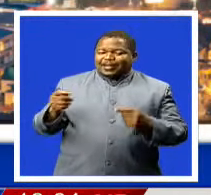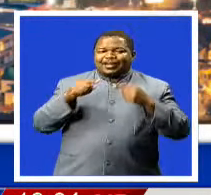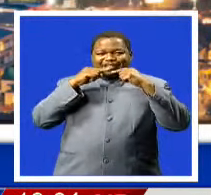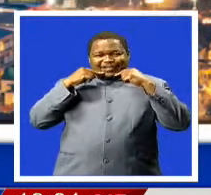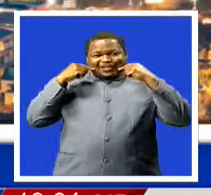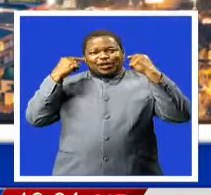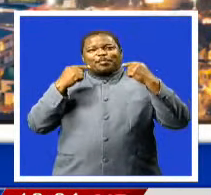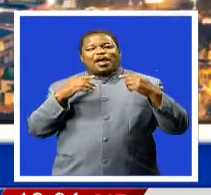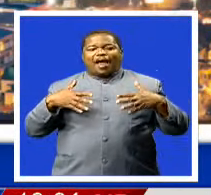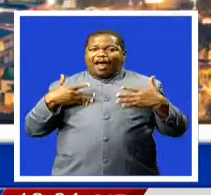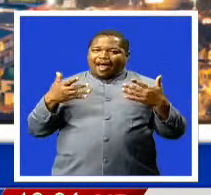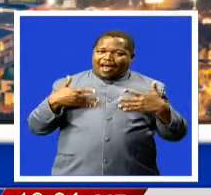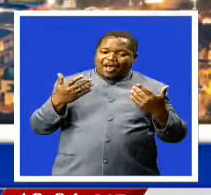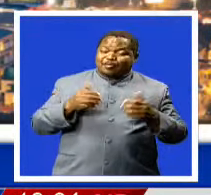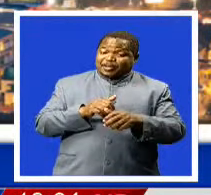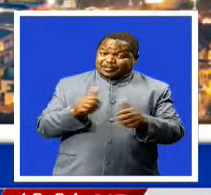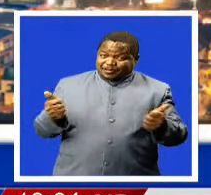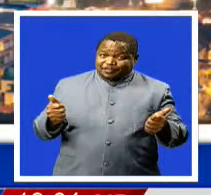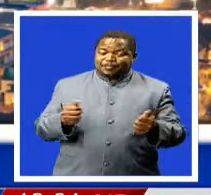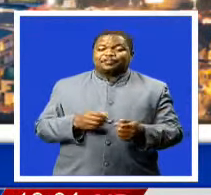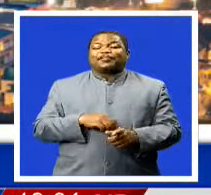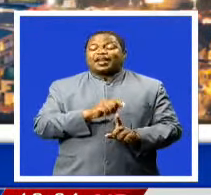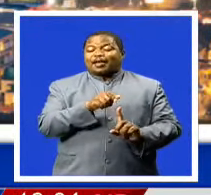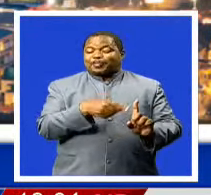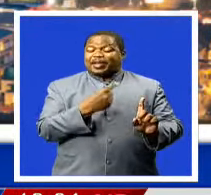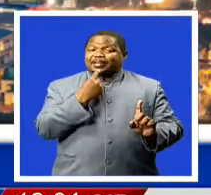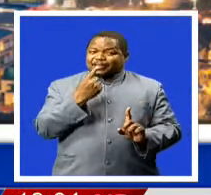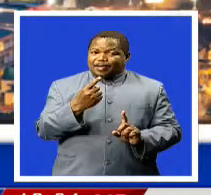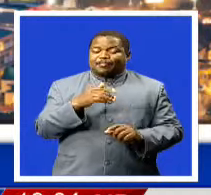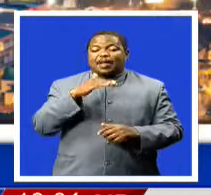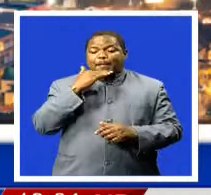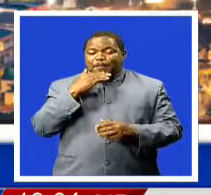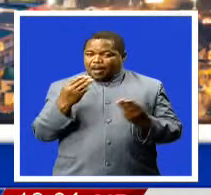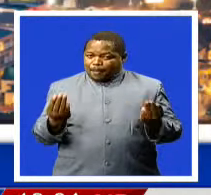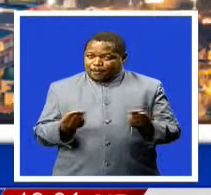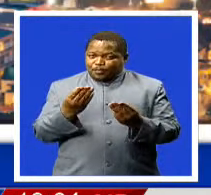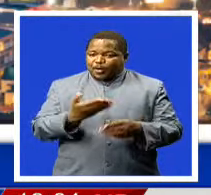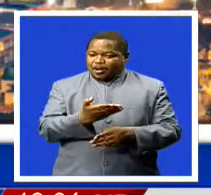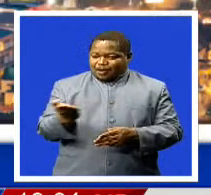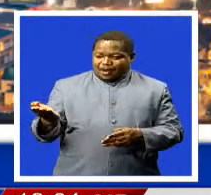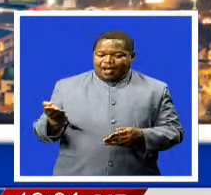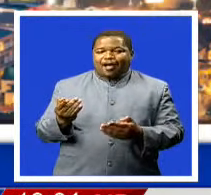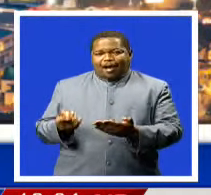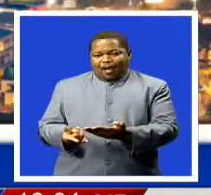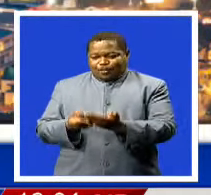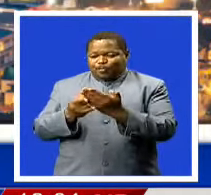lithi loku kubanike dadvu locina ukuthi sive sengwenyama siyasitakala nangumbiko.